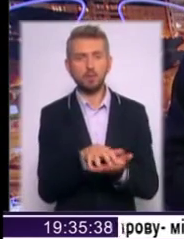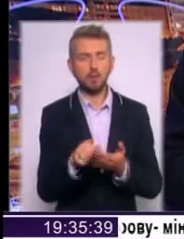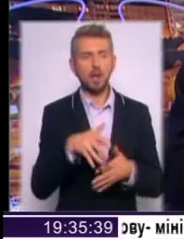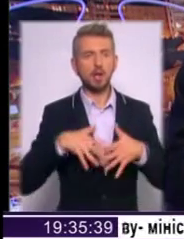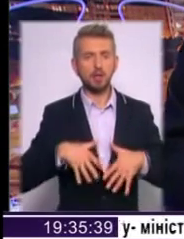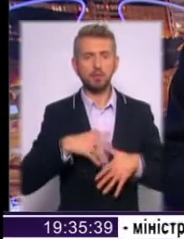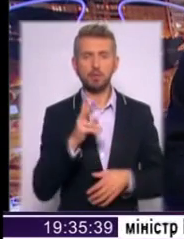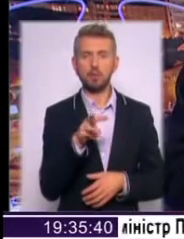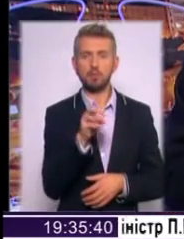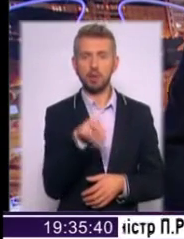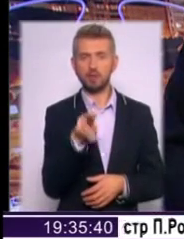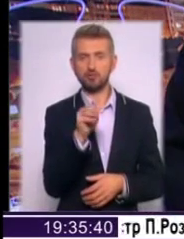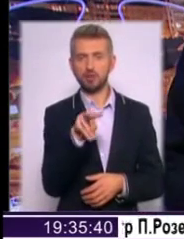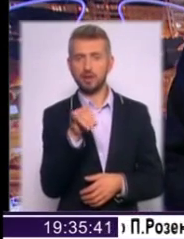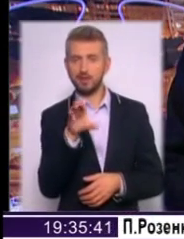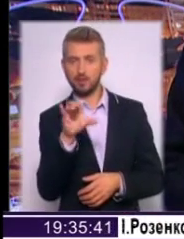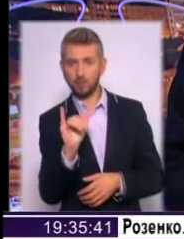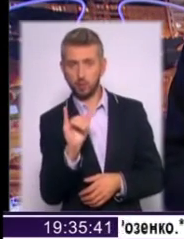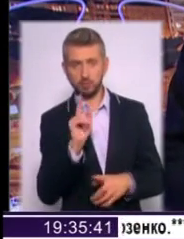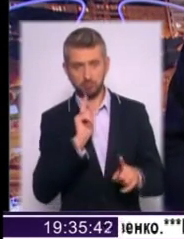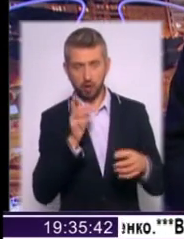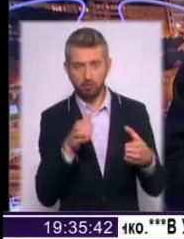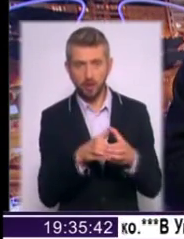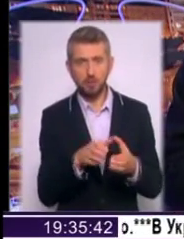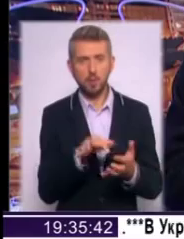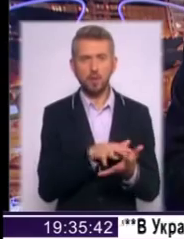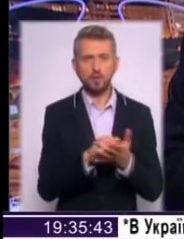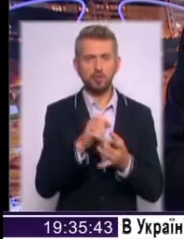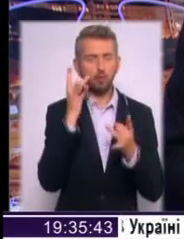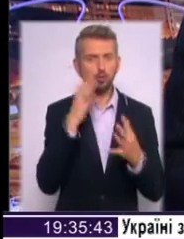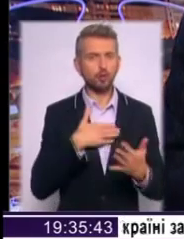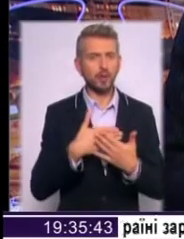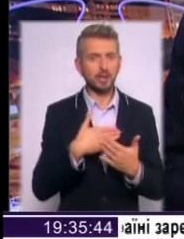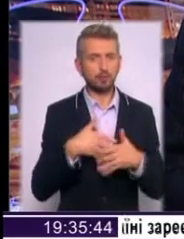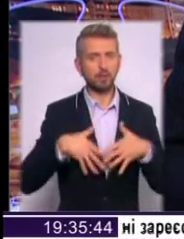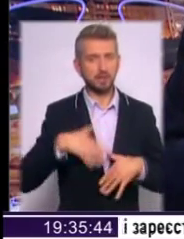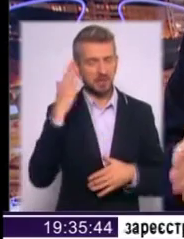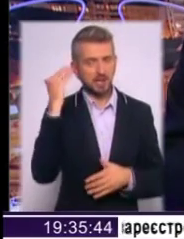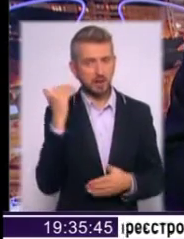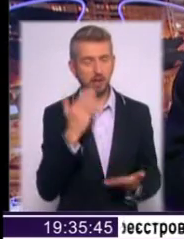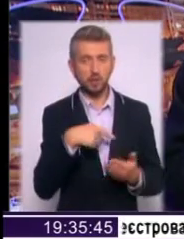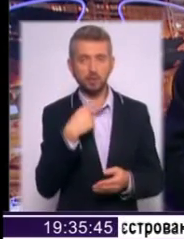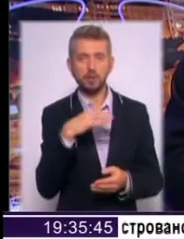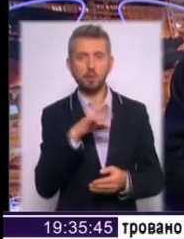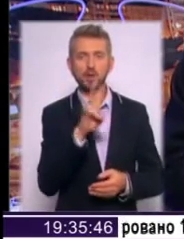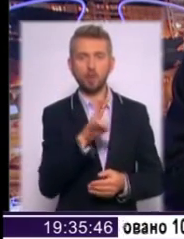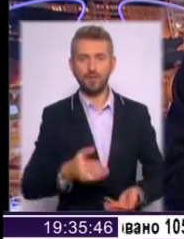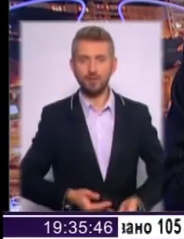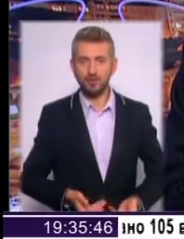меджлісу, про заборону його, про знищення культурної активності кримських татар. Якщо мова йде про церковне життя,